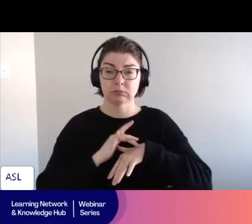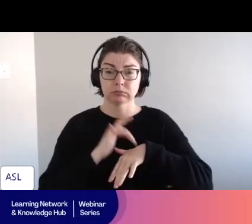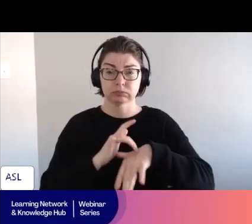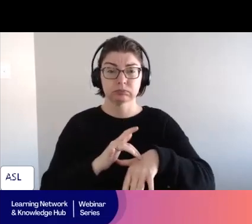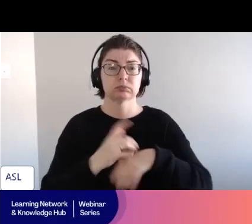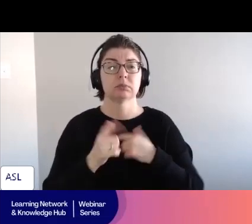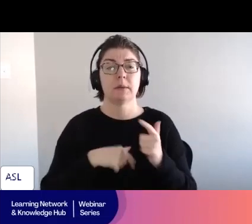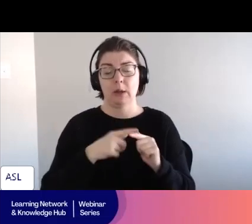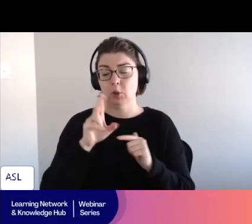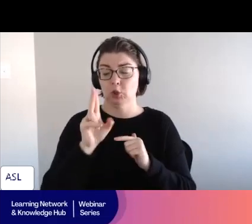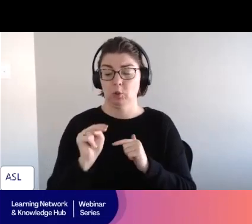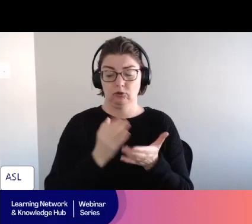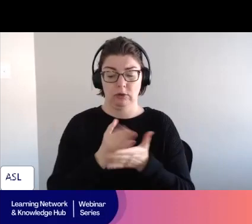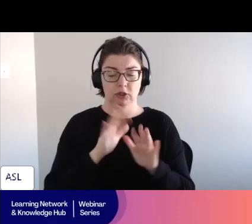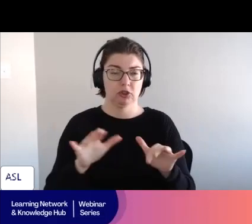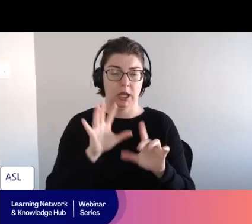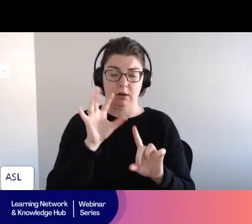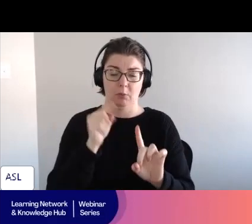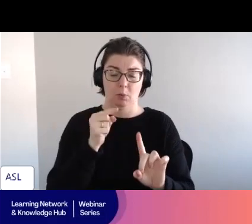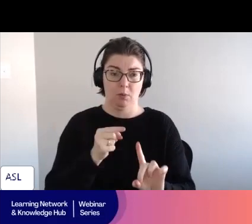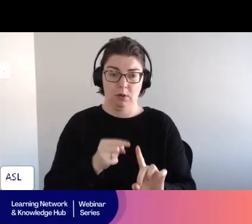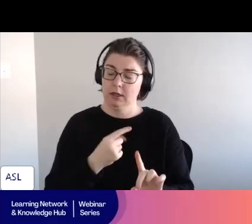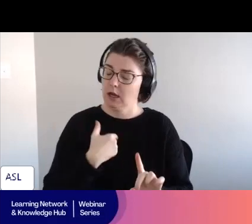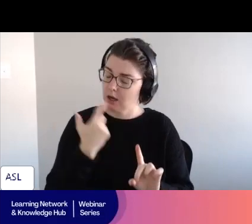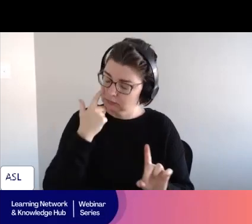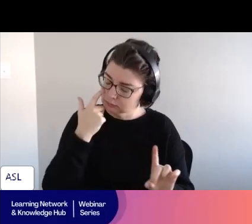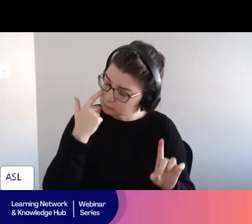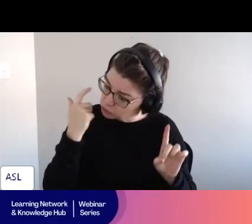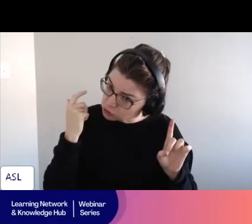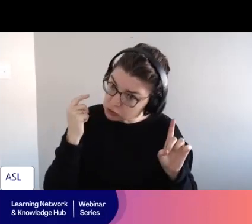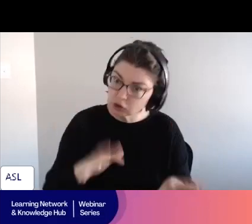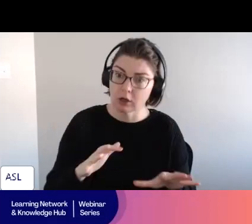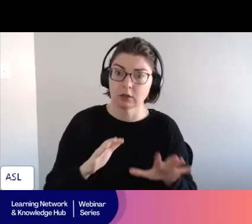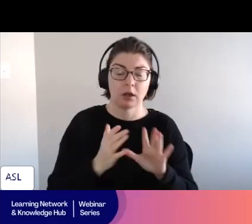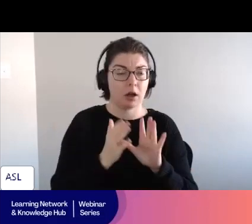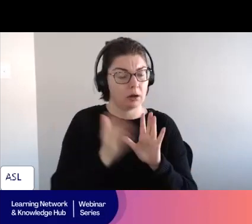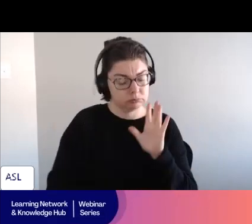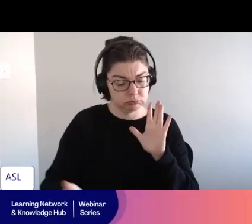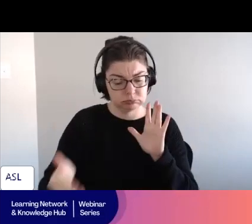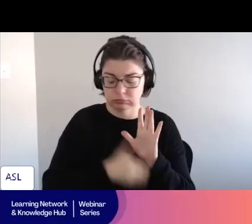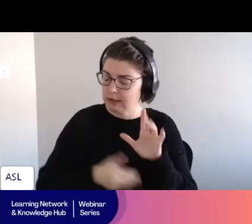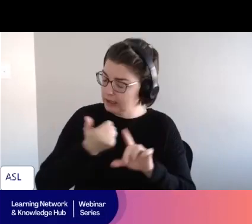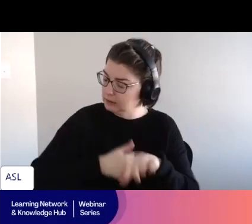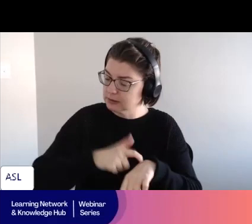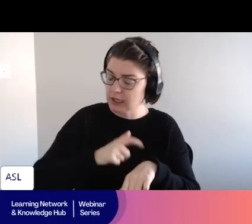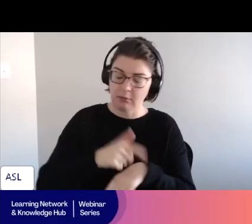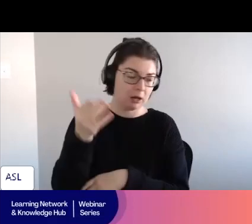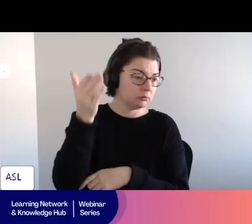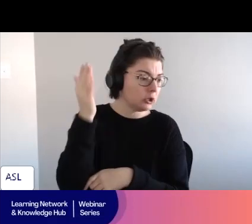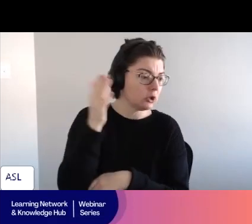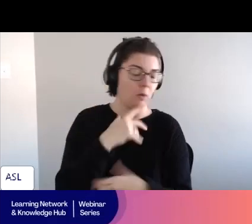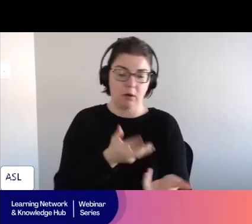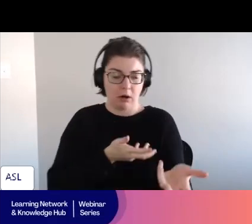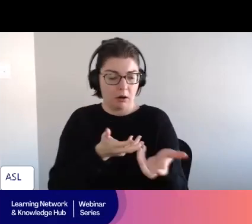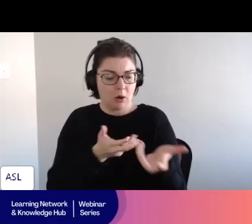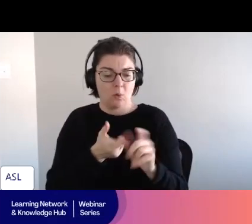pouvez voir ici à l'effet saillants de la Convention sur les droits de l'enfant des Nations Unies et quand je fais des présentations publiques ou que je